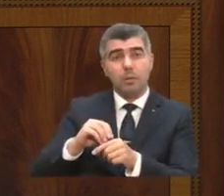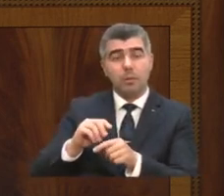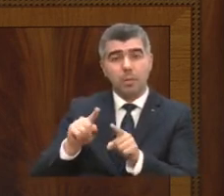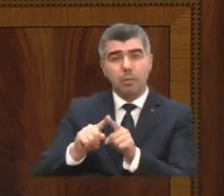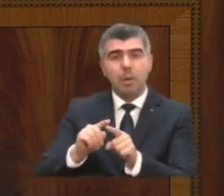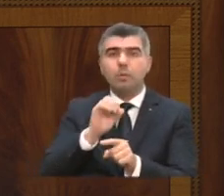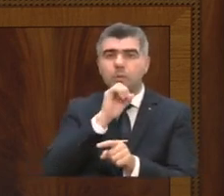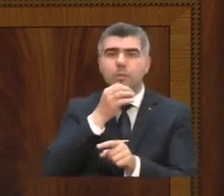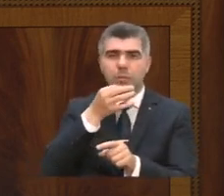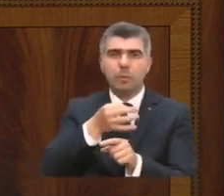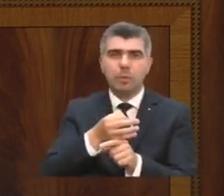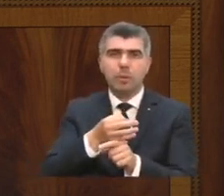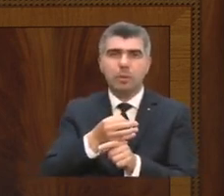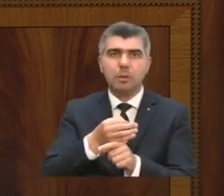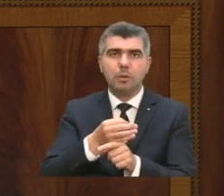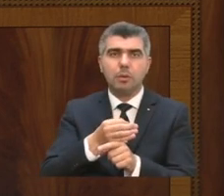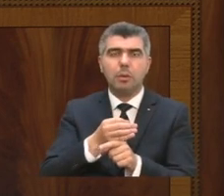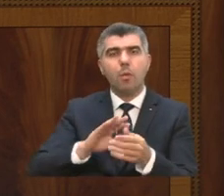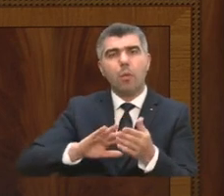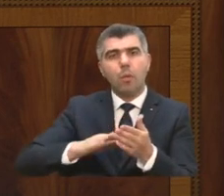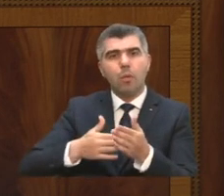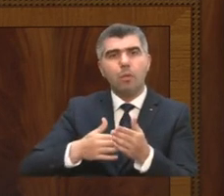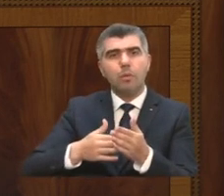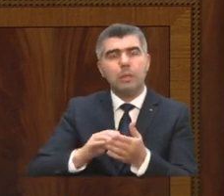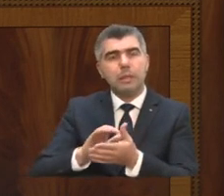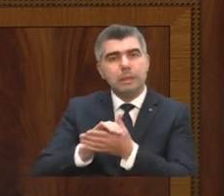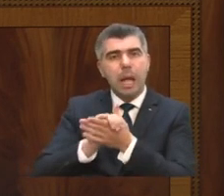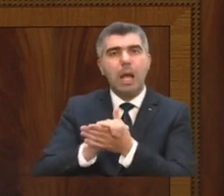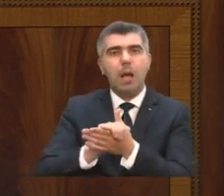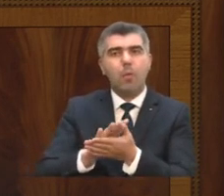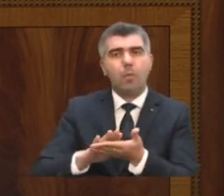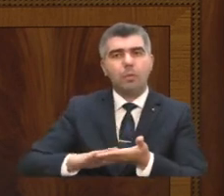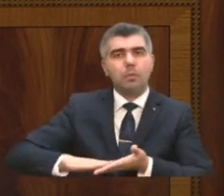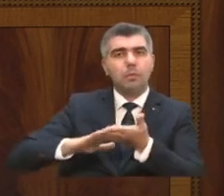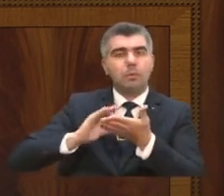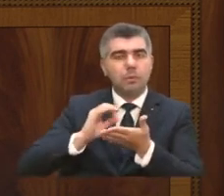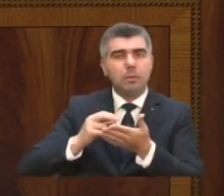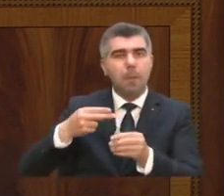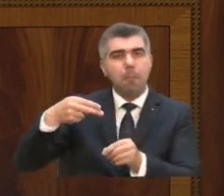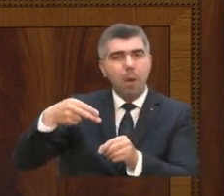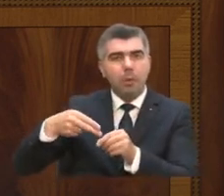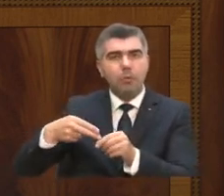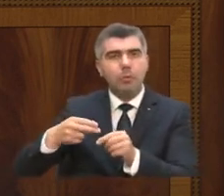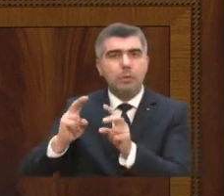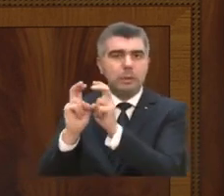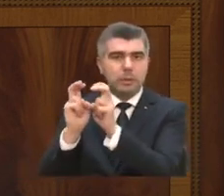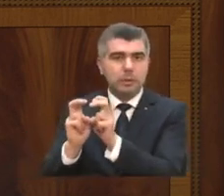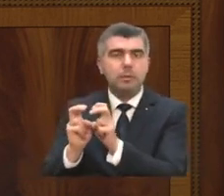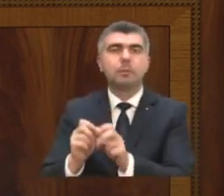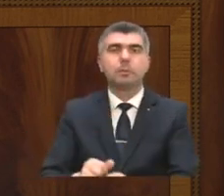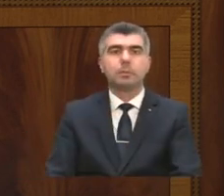هذا الشيء. سيبوزون بغيتو تعاونوا البترول والثمانات باش سميتو.